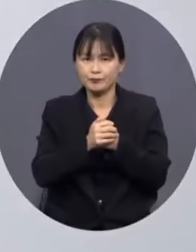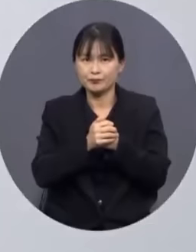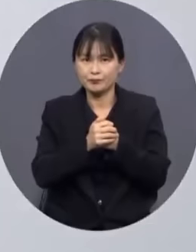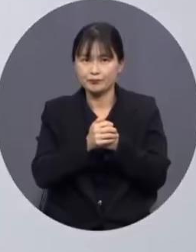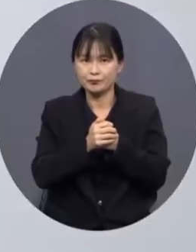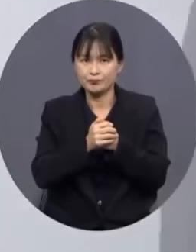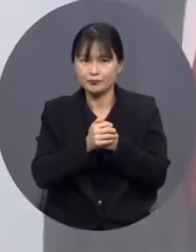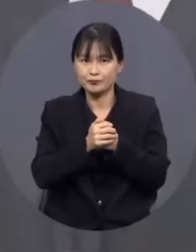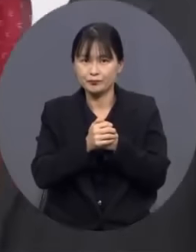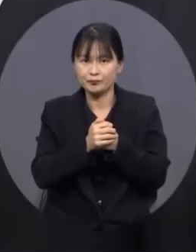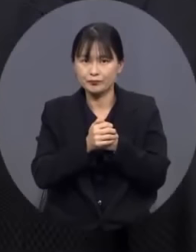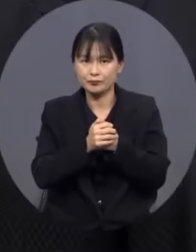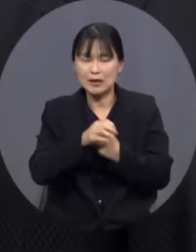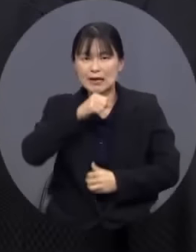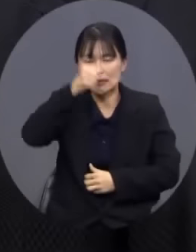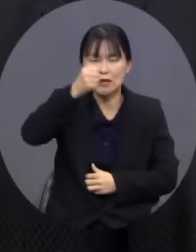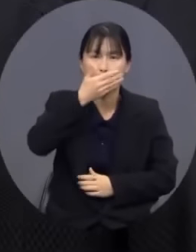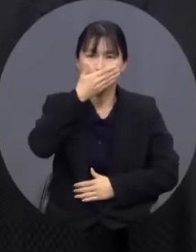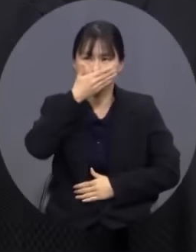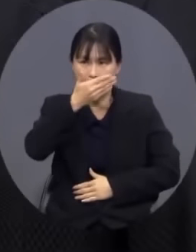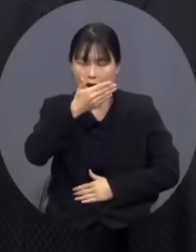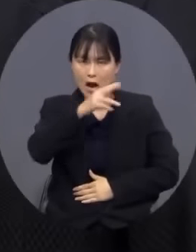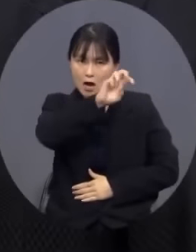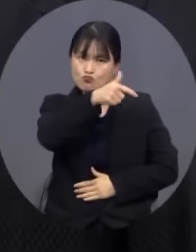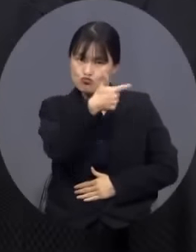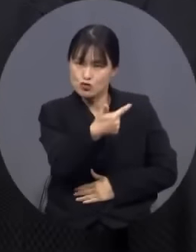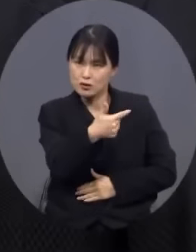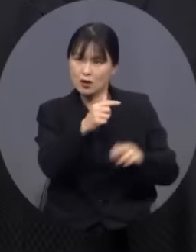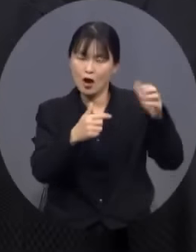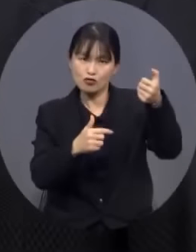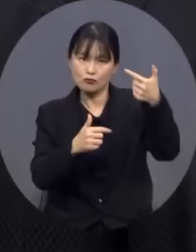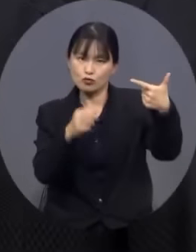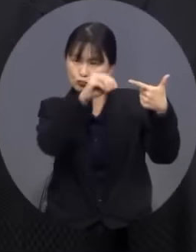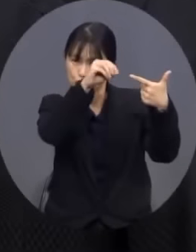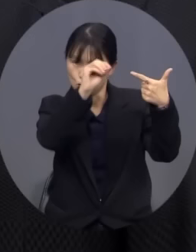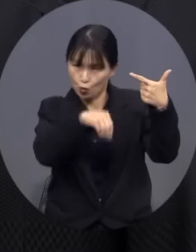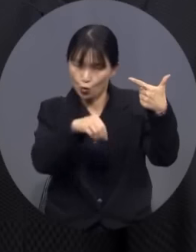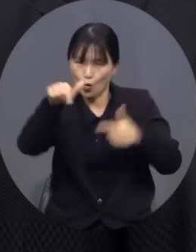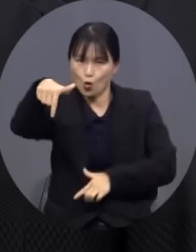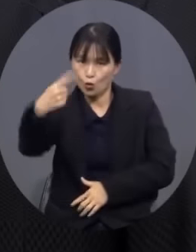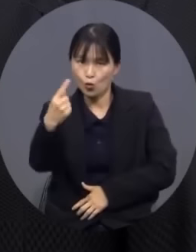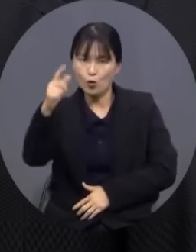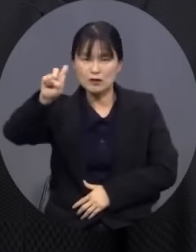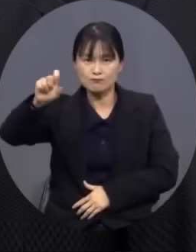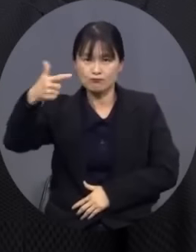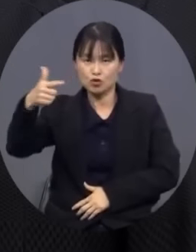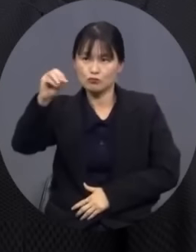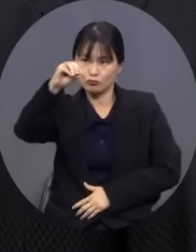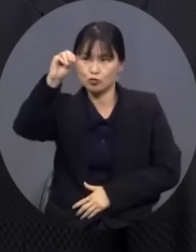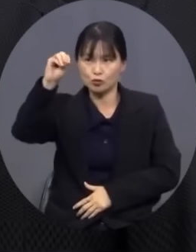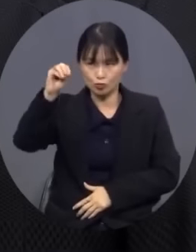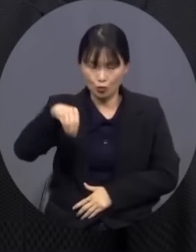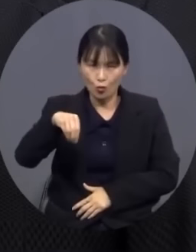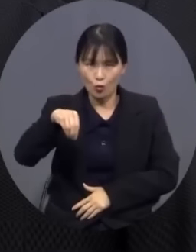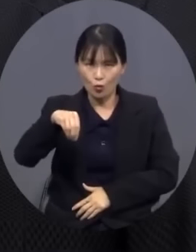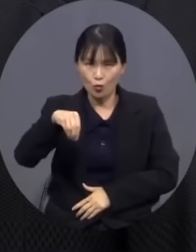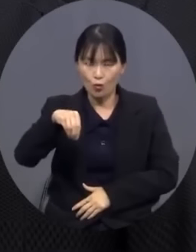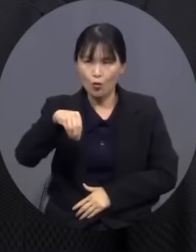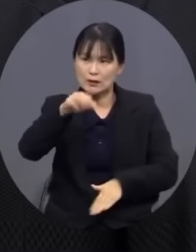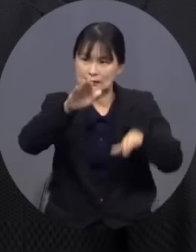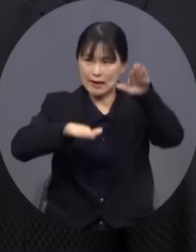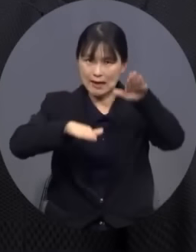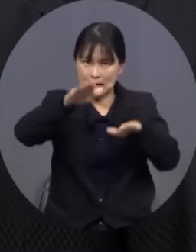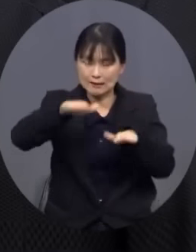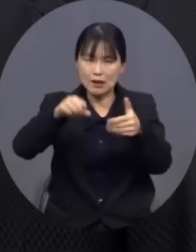포인트였습니다 당선 가능성에서는 문대림 후보 66% 고광철 후보 16%